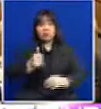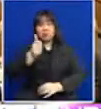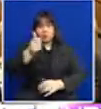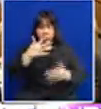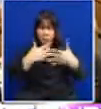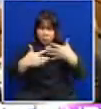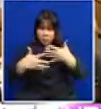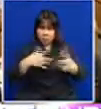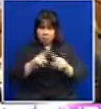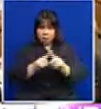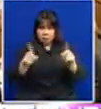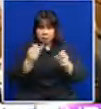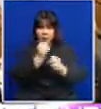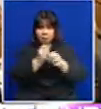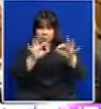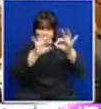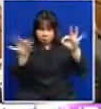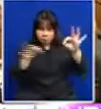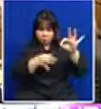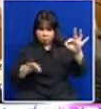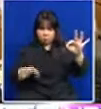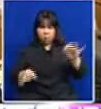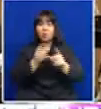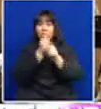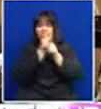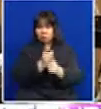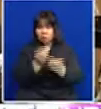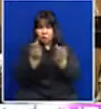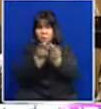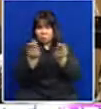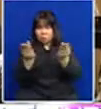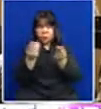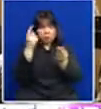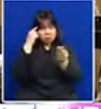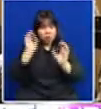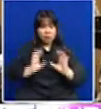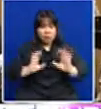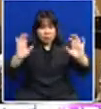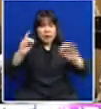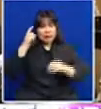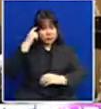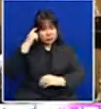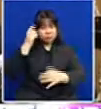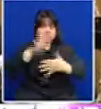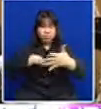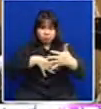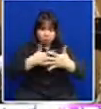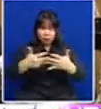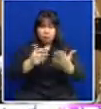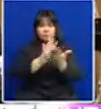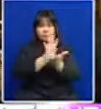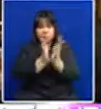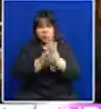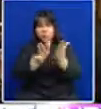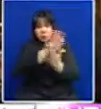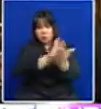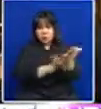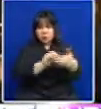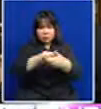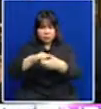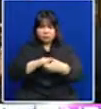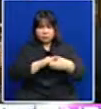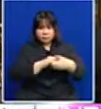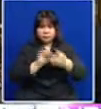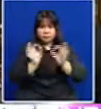กร่างต้องมีเนื้อหาเป็นไปตามเจตนารมณ์ของรัฐบาลในการบริหารประเทศการปฏิรูปประเทศและการสร้างความปรองด